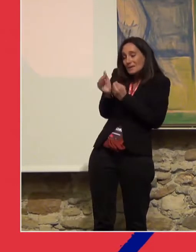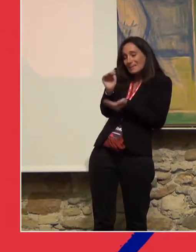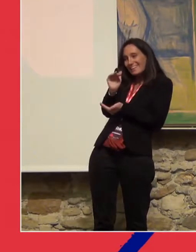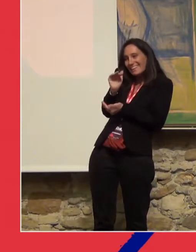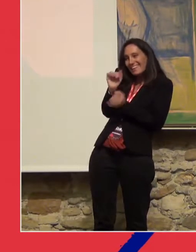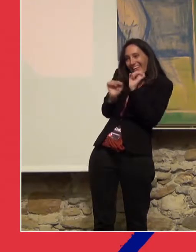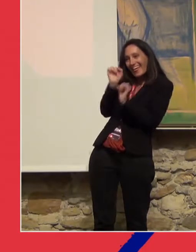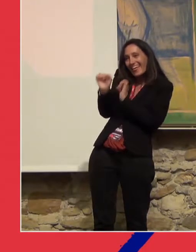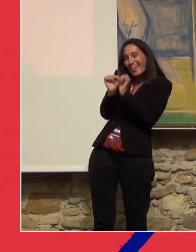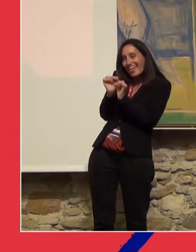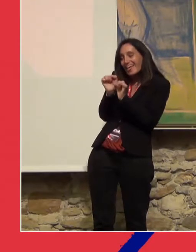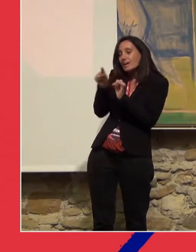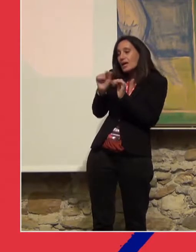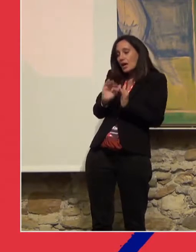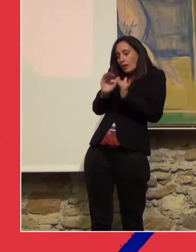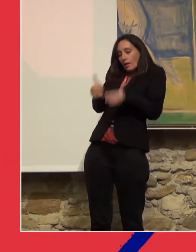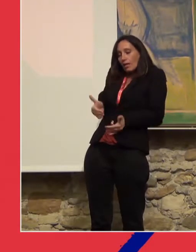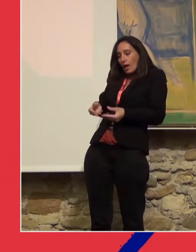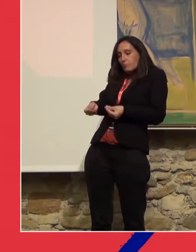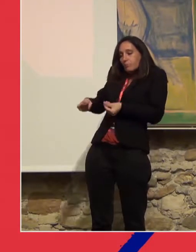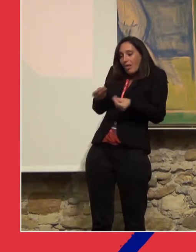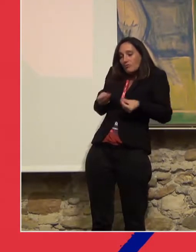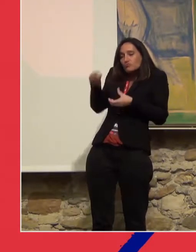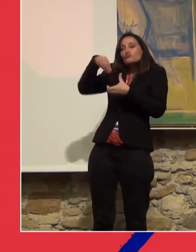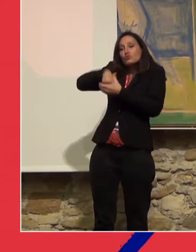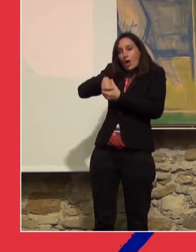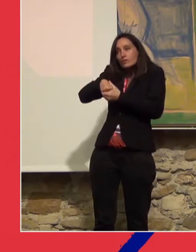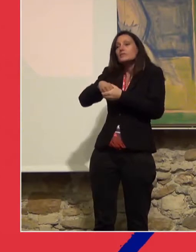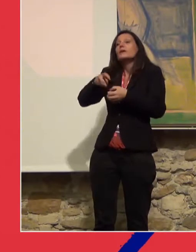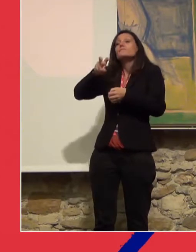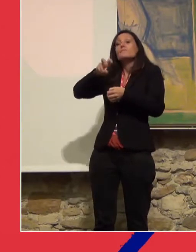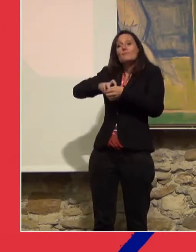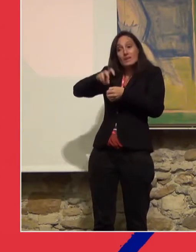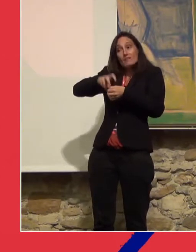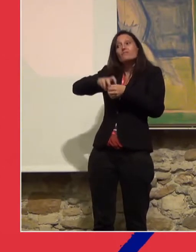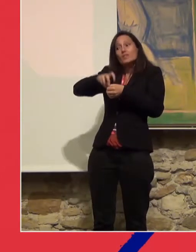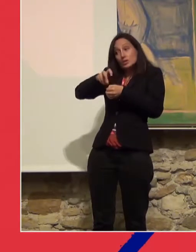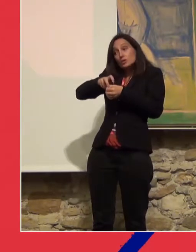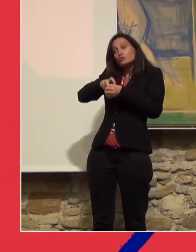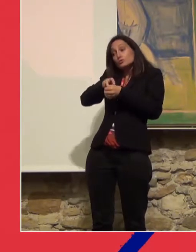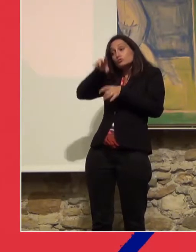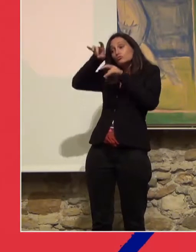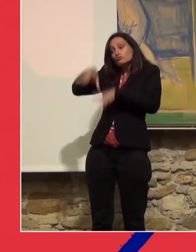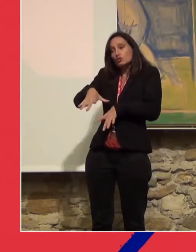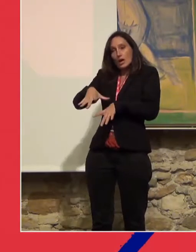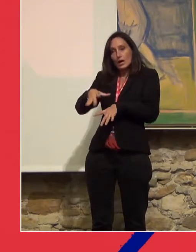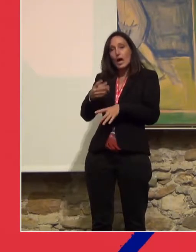Avevamo documentato la possibilità di una trasmissione verticale del virus.